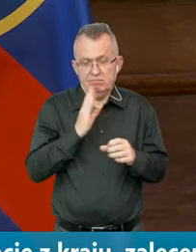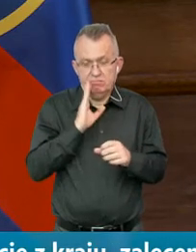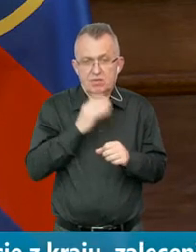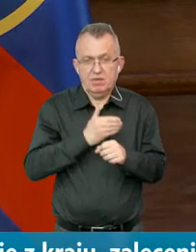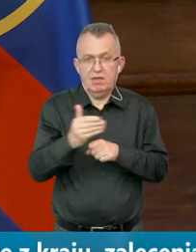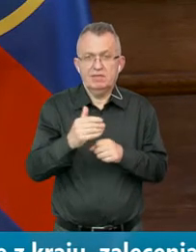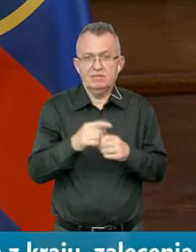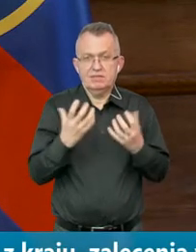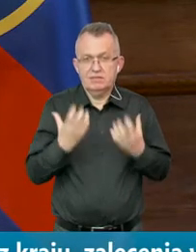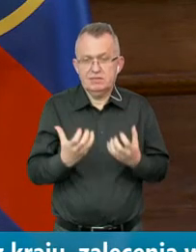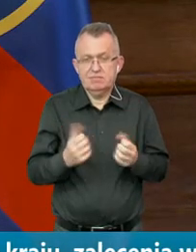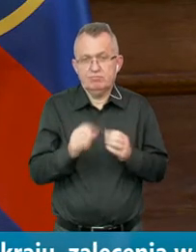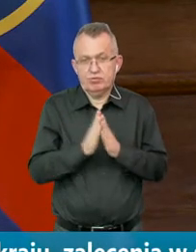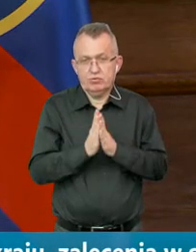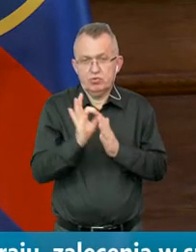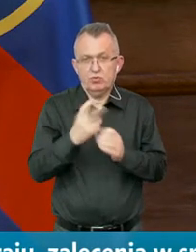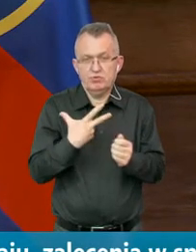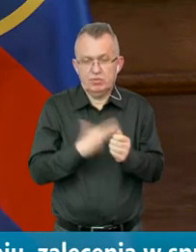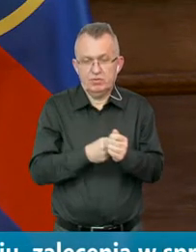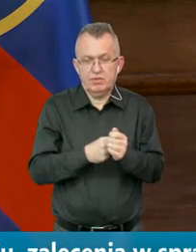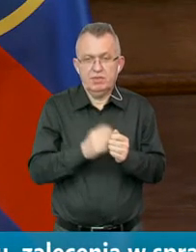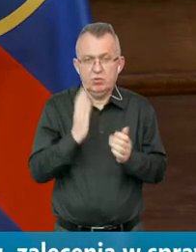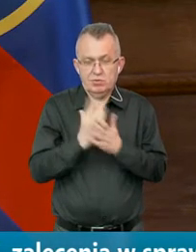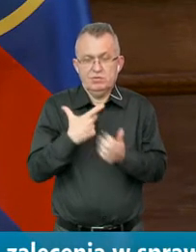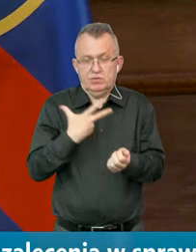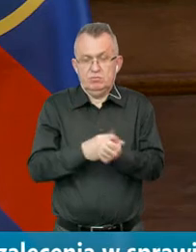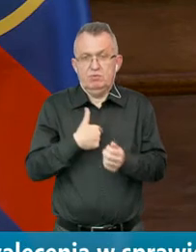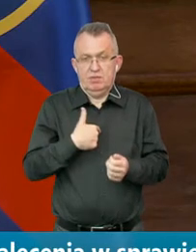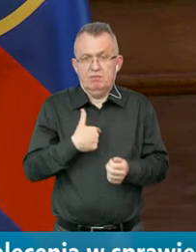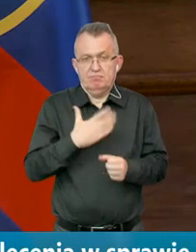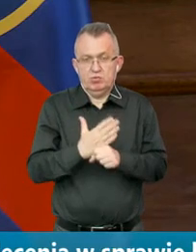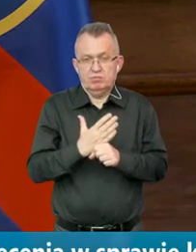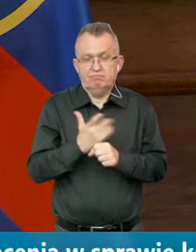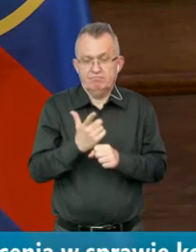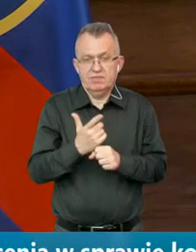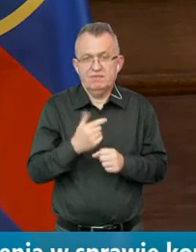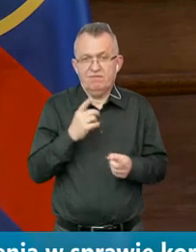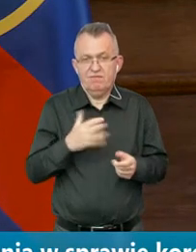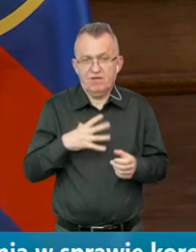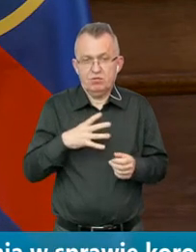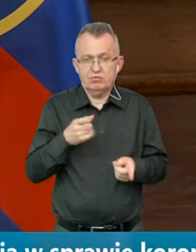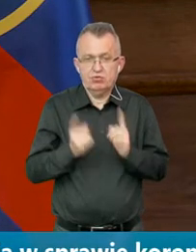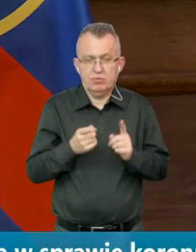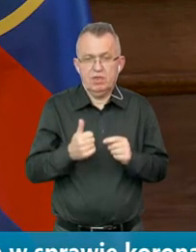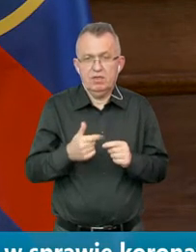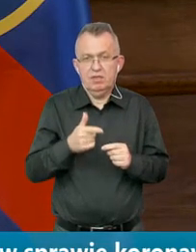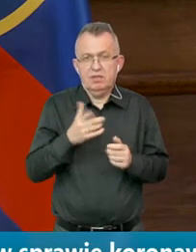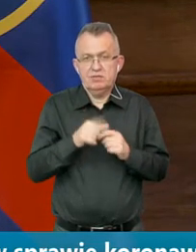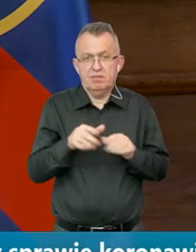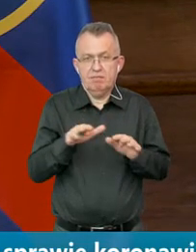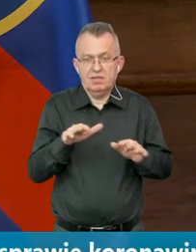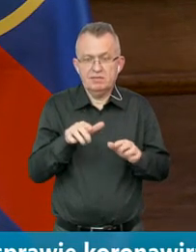zresztą zachęcam do nich. Też już się zaszczepiłem. Warto to zrobić jak najszybciej, tym bardziej, że